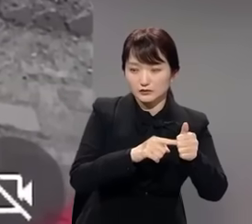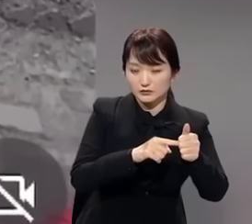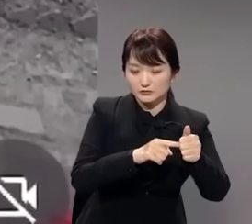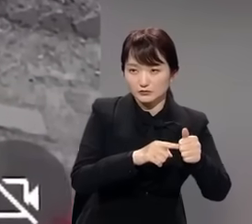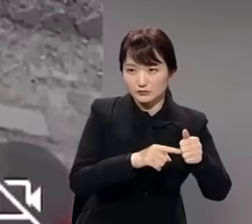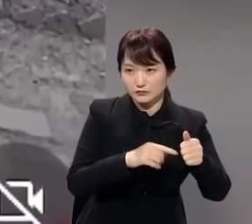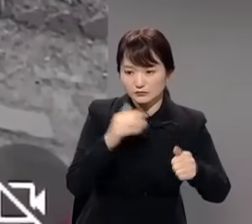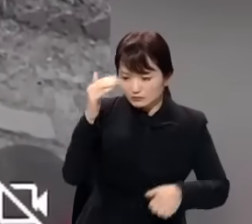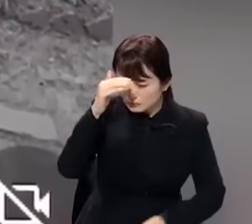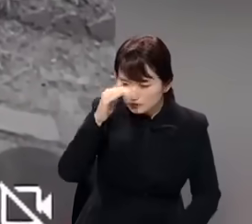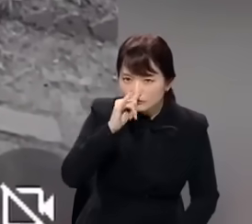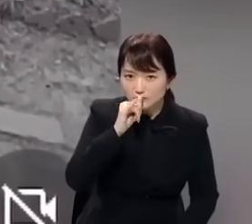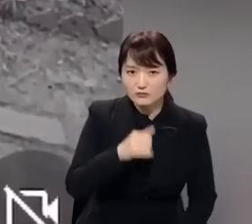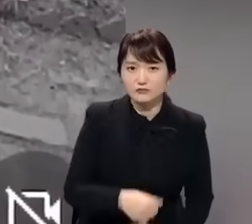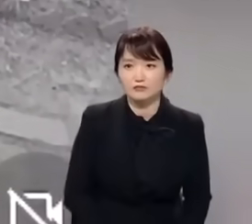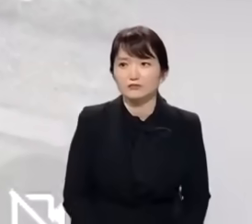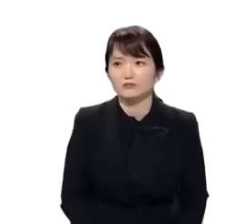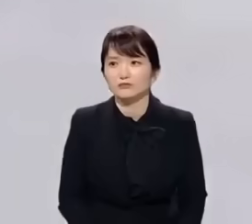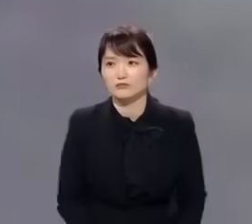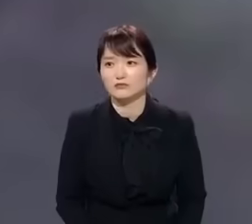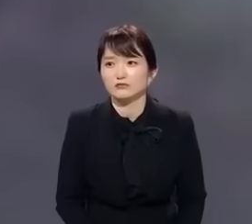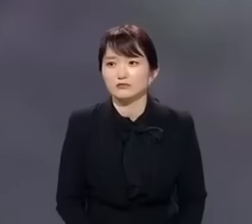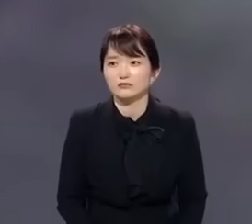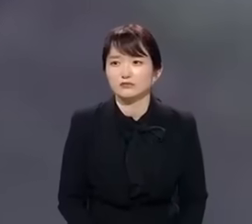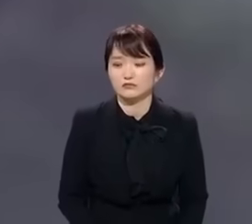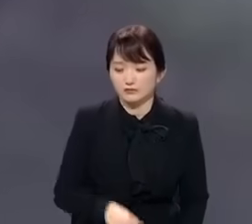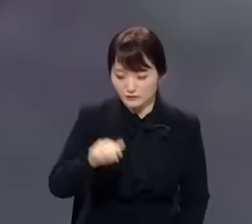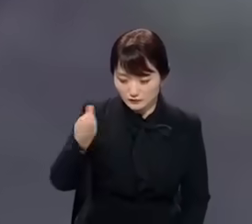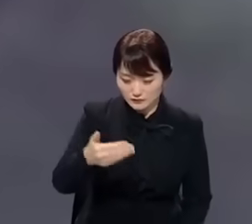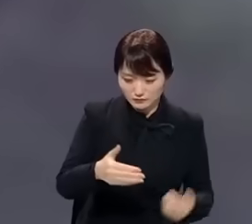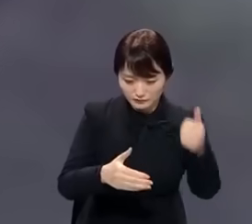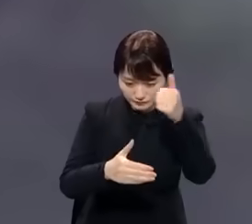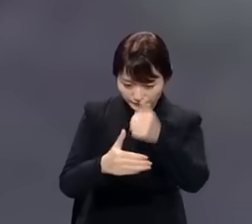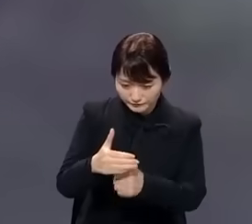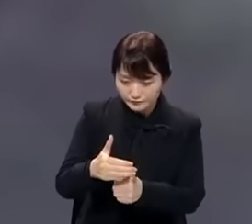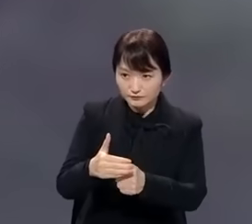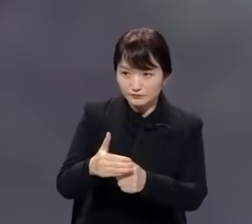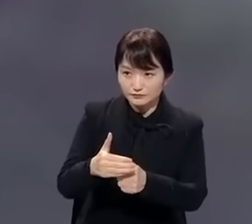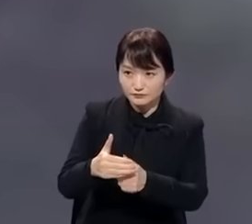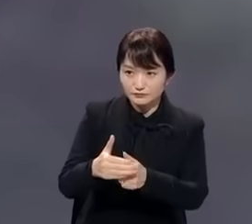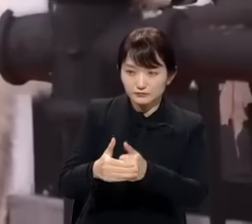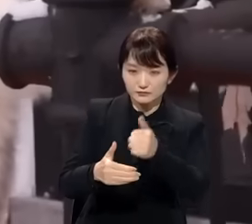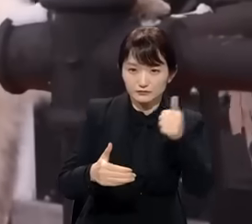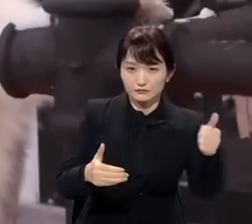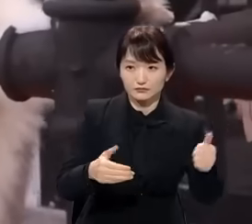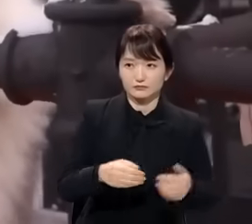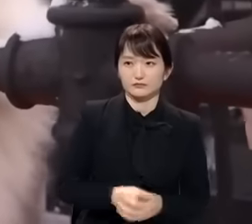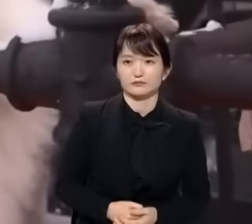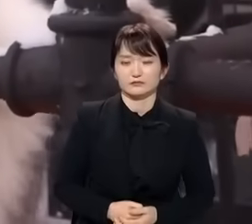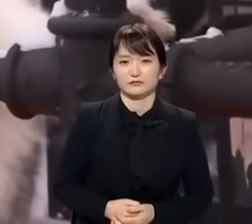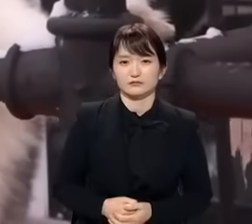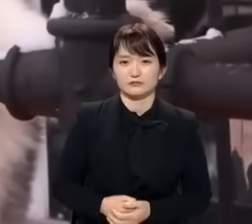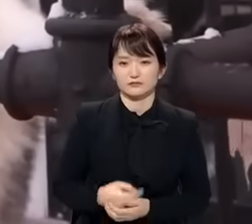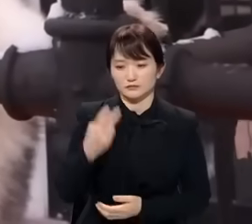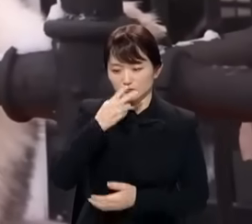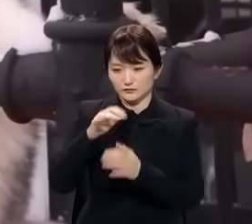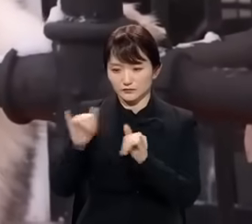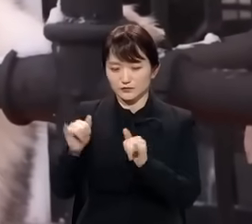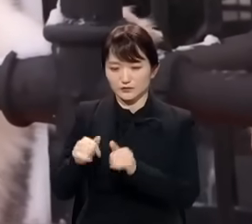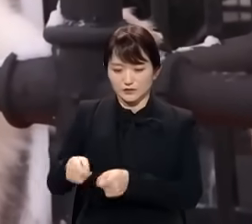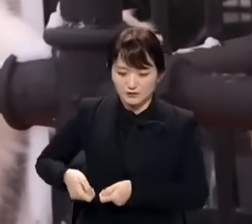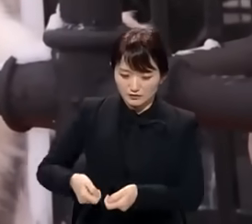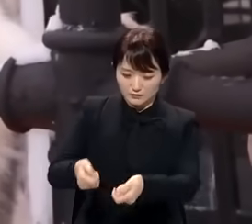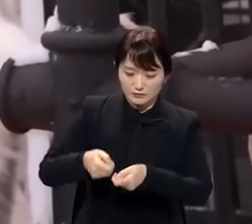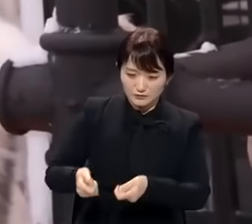모습입니다. 어? 어? 지금 들어갔어요? 네네. 네, 결국 보호자가 열심히 삽질해서 땅을 메꿨는데요. 일주일